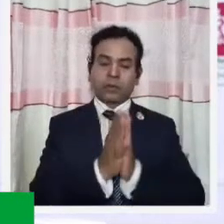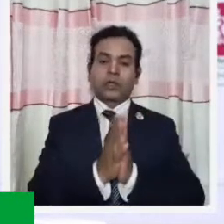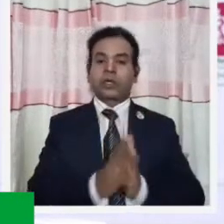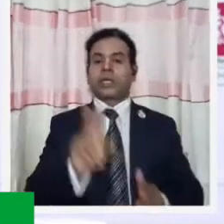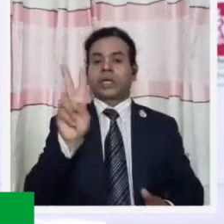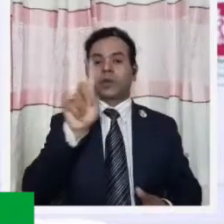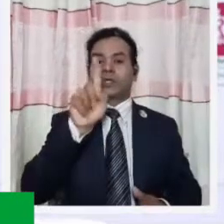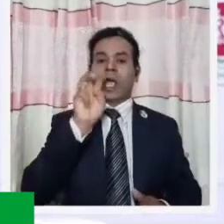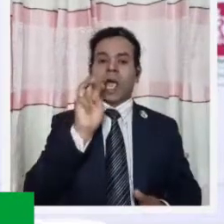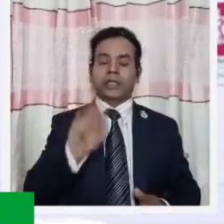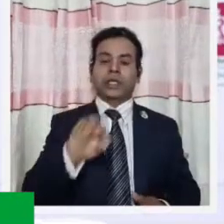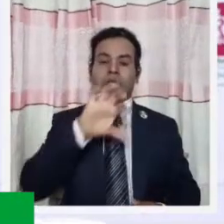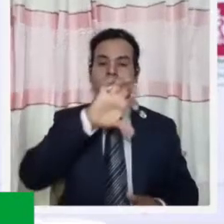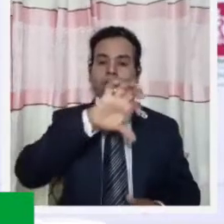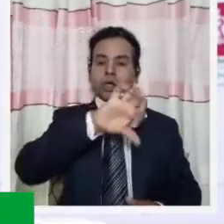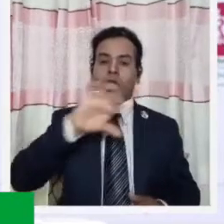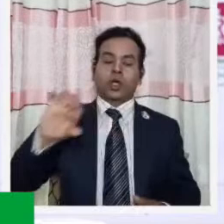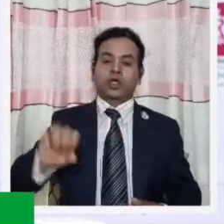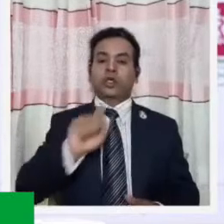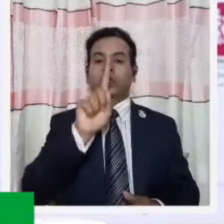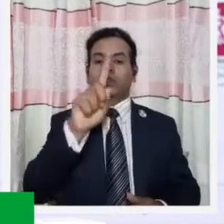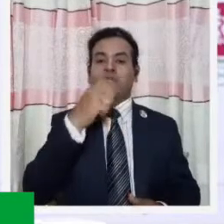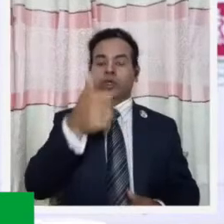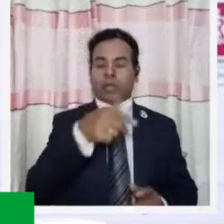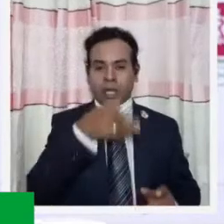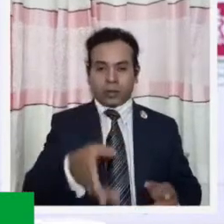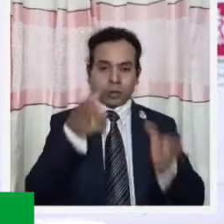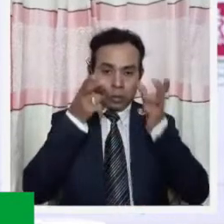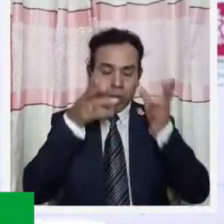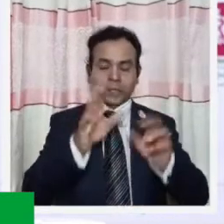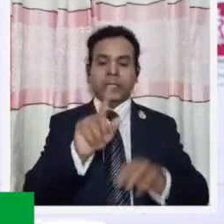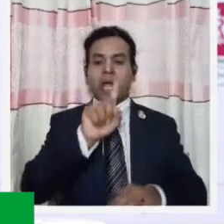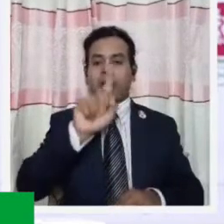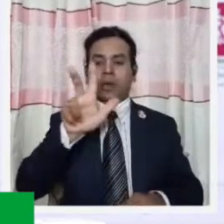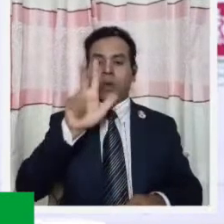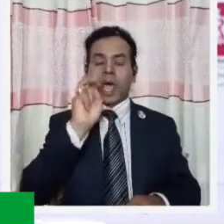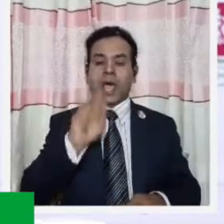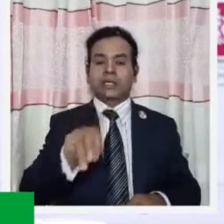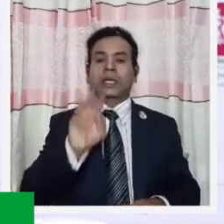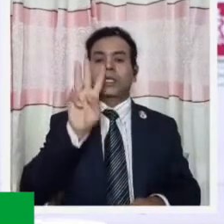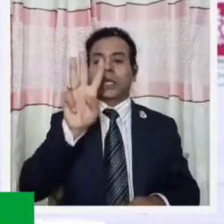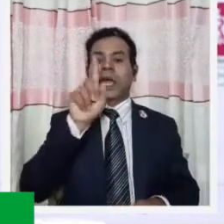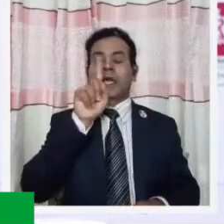গেছেন ৩৯,৯৪৭ জন এবং এ পর্যন্ত আইসোলেশন থেকে ছাড় পেয়েছেন